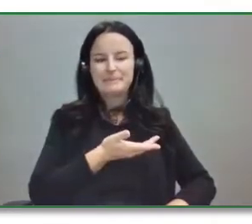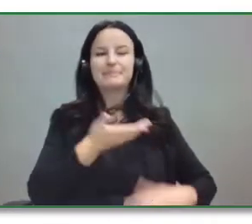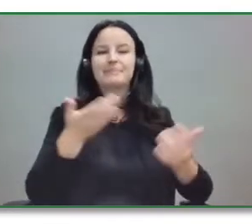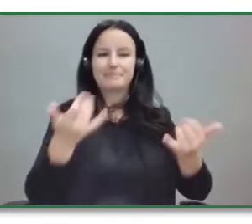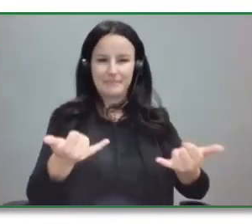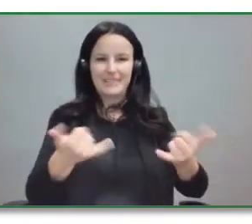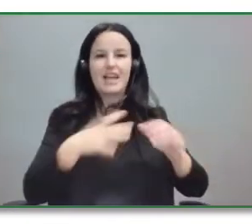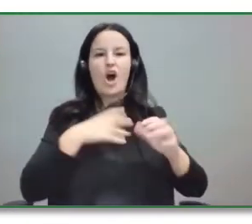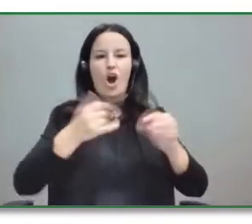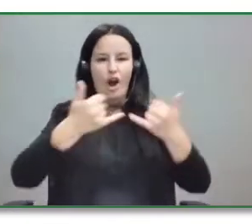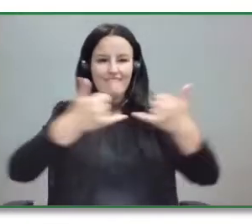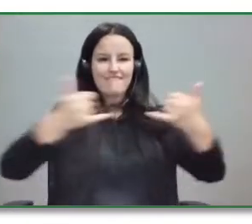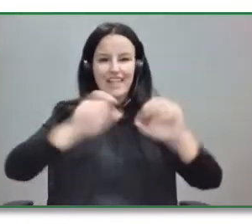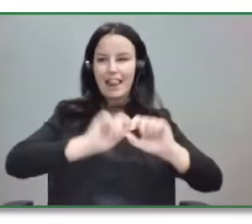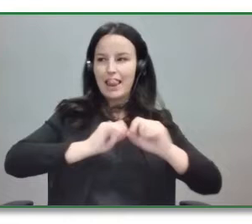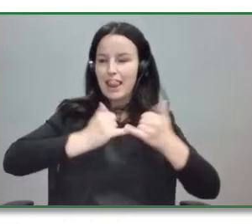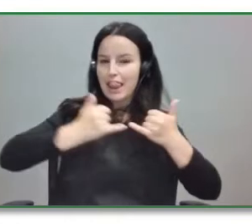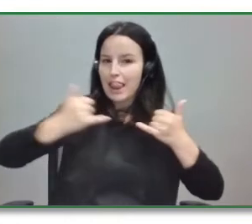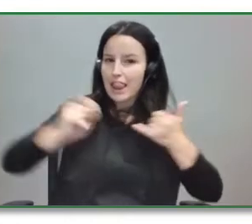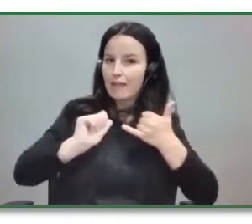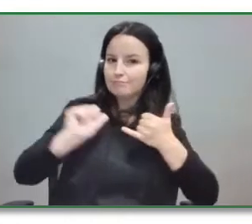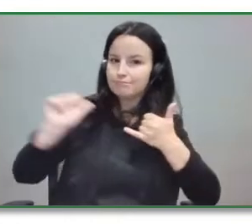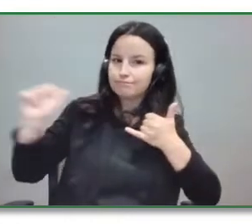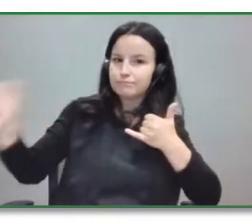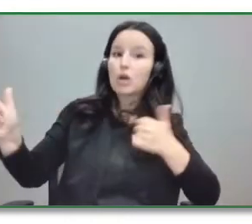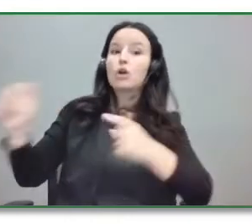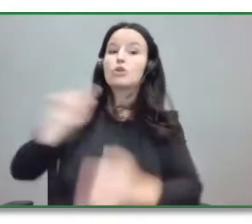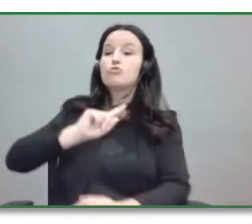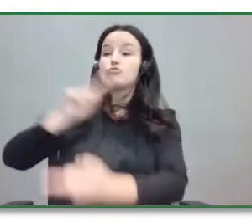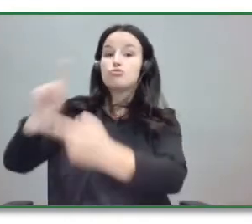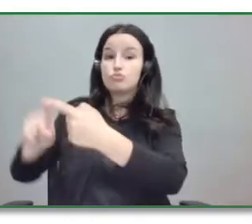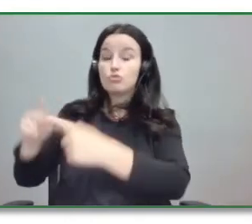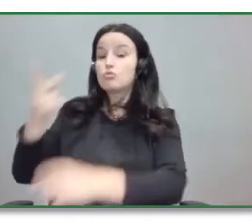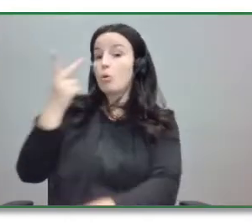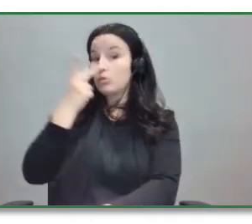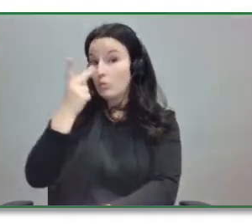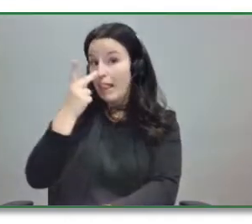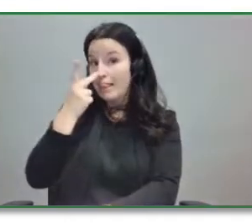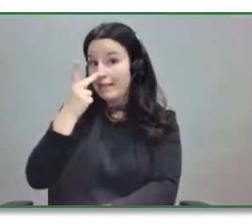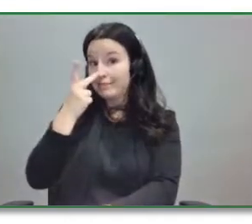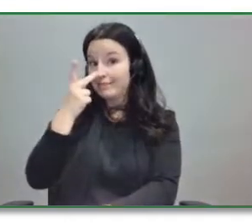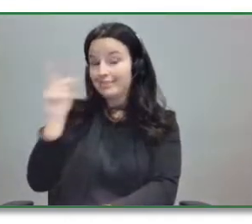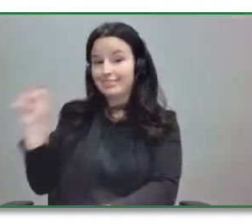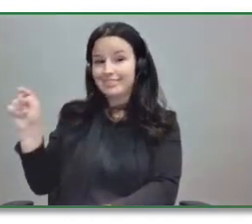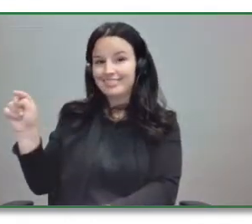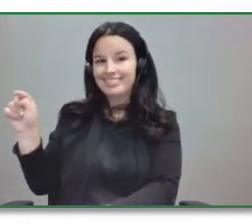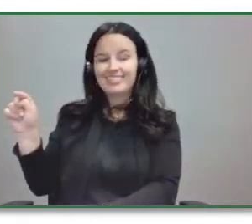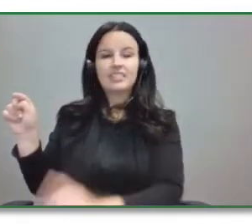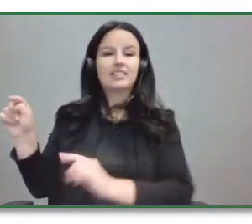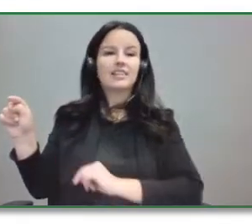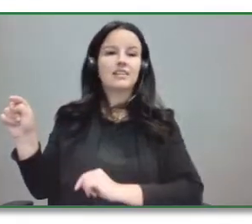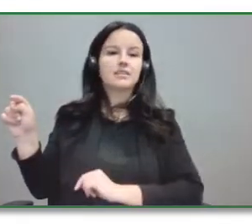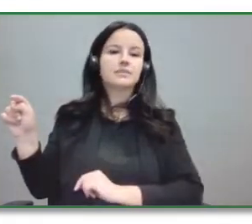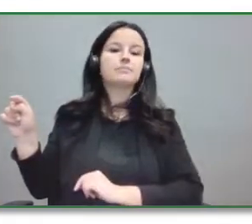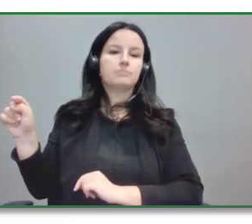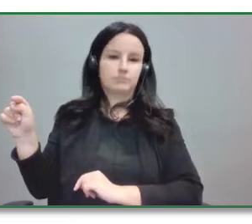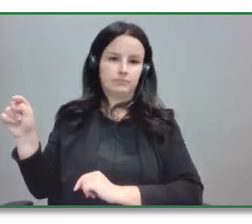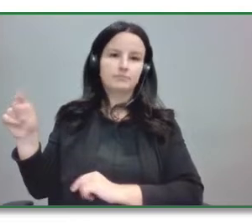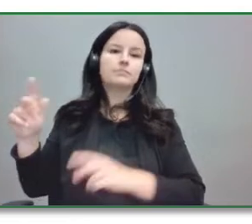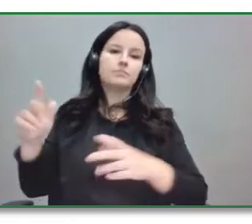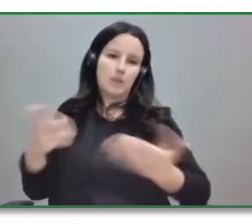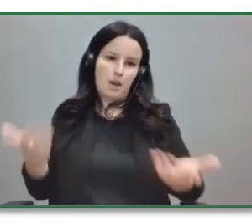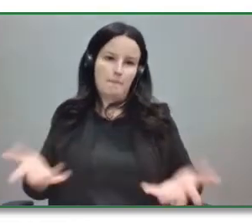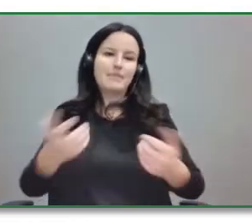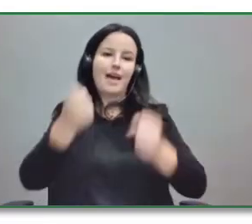rallonge à partir de la salle de bain, du petit cabinet à côté de la salle de bain. Ça nous a permis de recharger